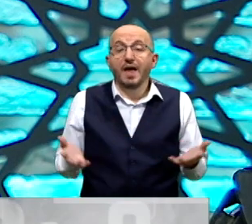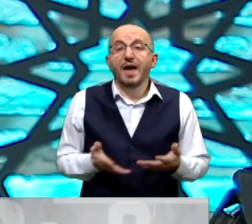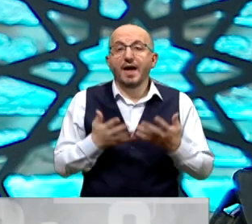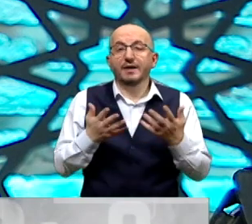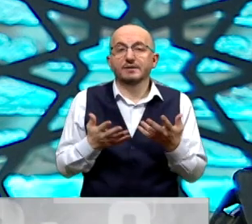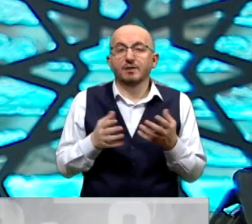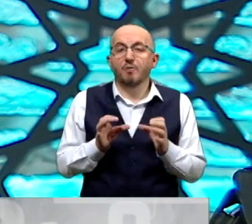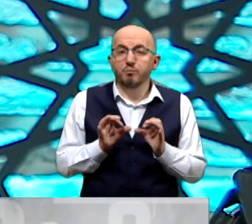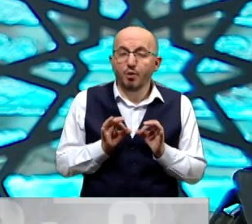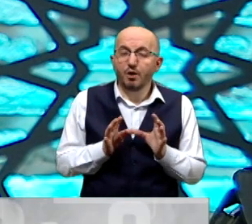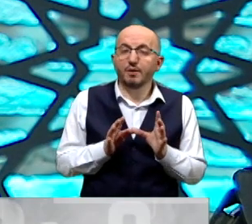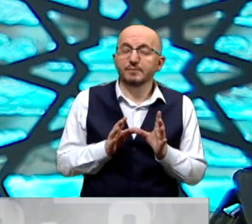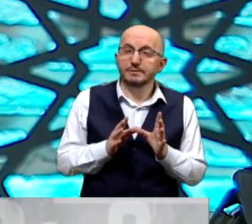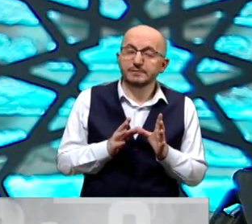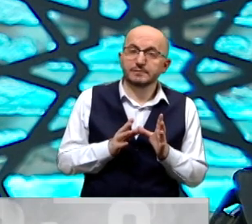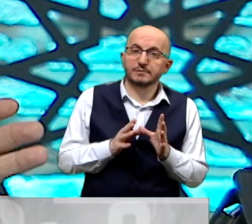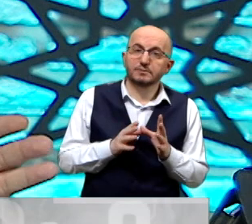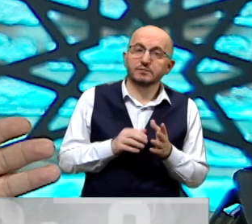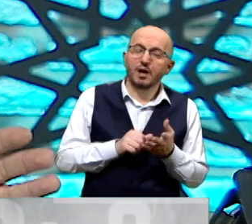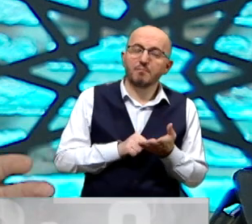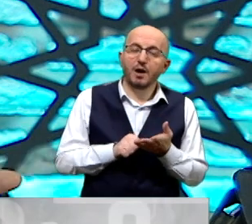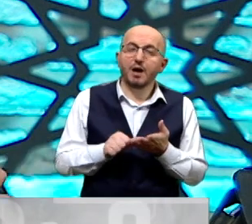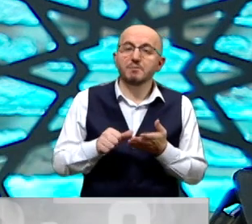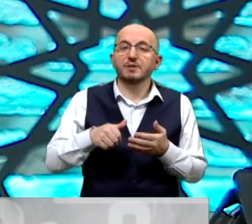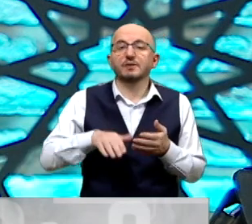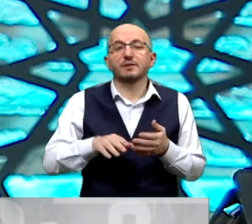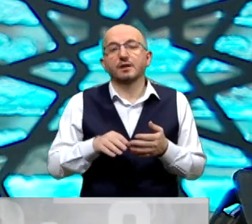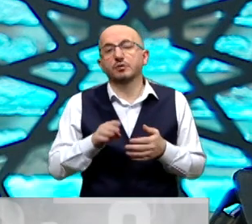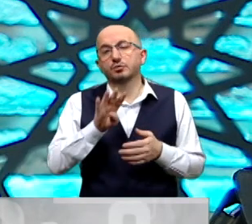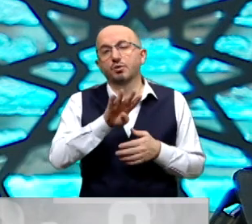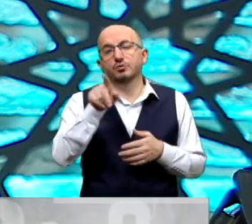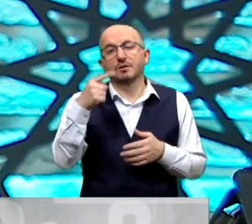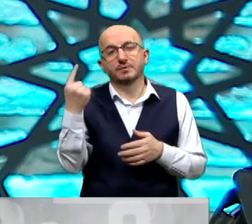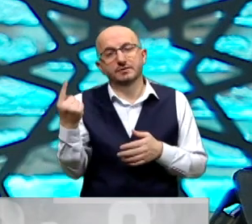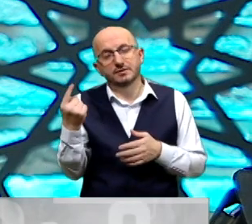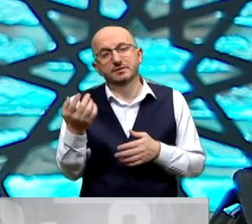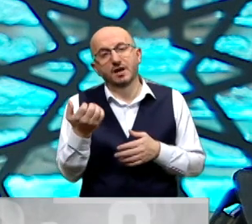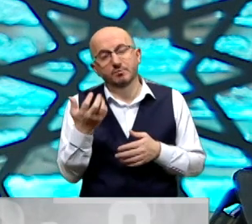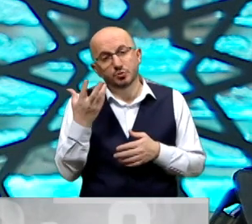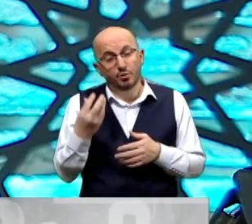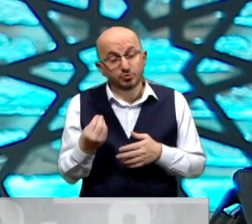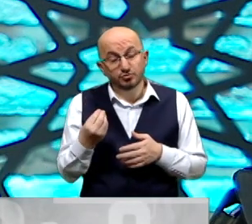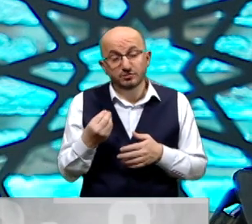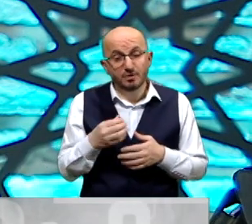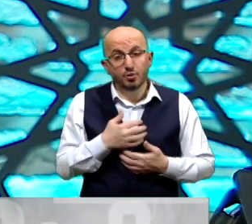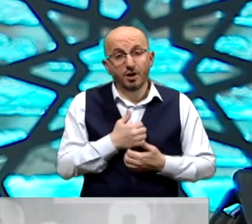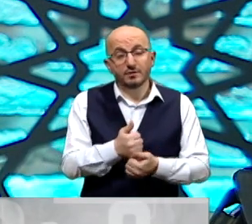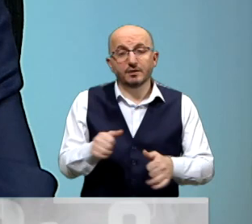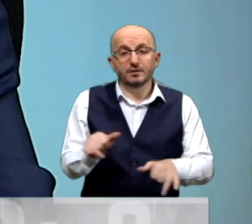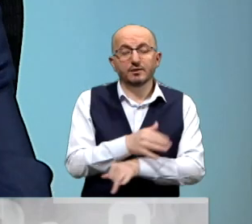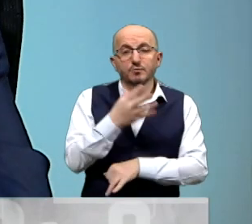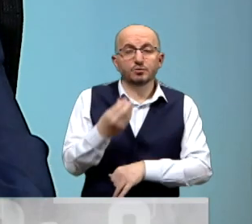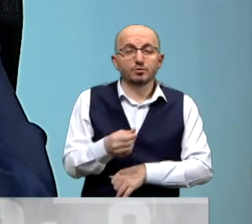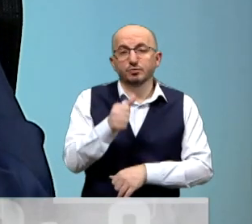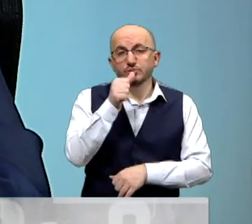böyle bir sisteme mesela tamamını değil de atıyorum dörtte bir hissesini almış olsa yine bu Adak yerine gelmiş olur mu